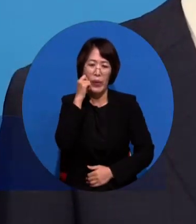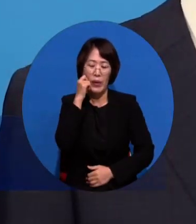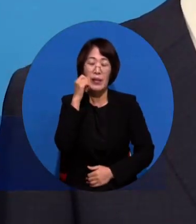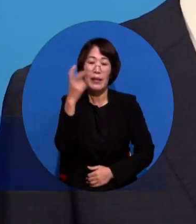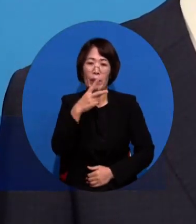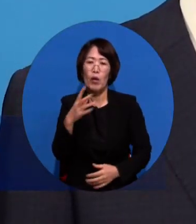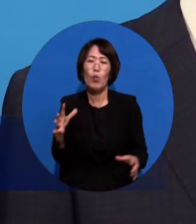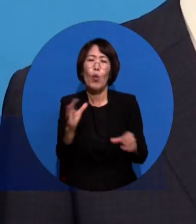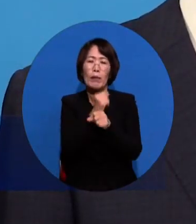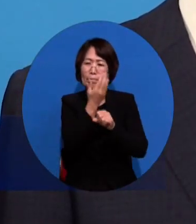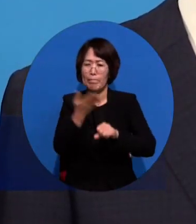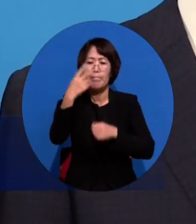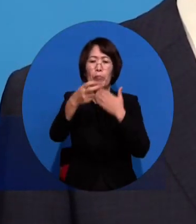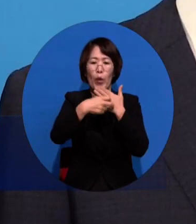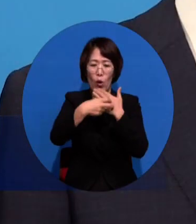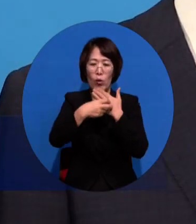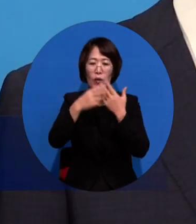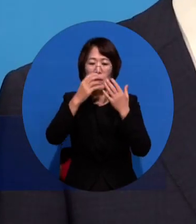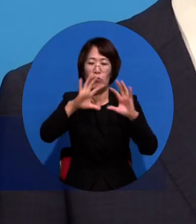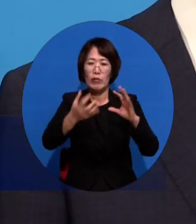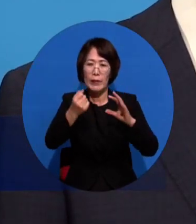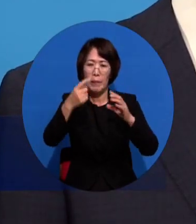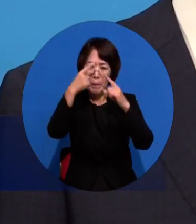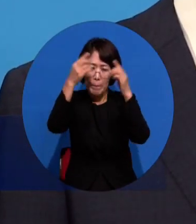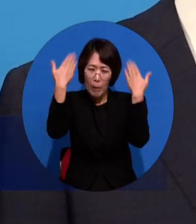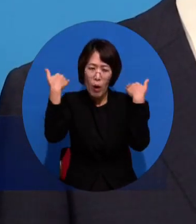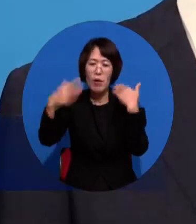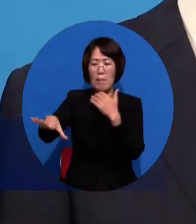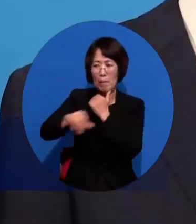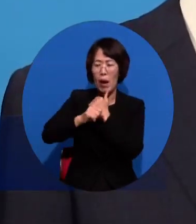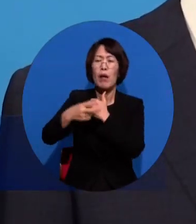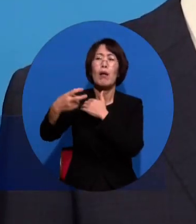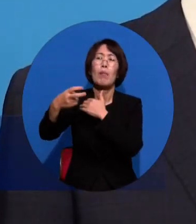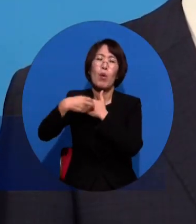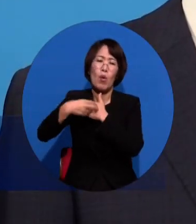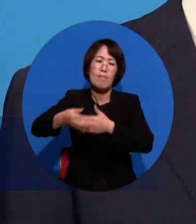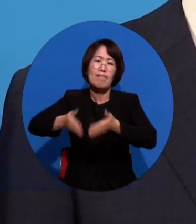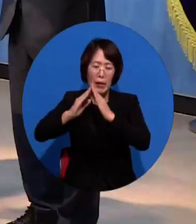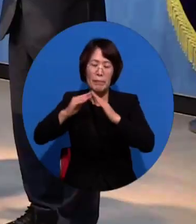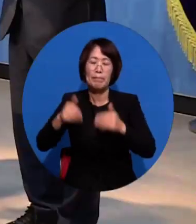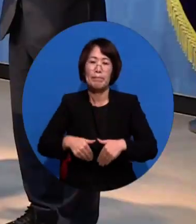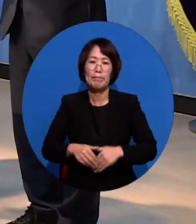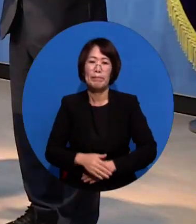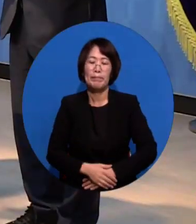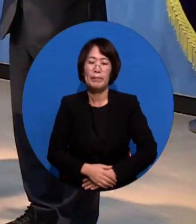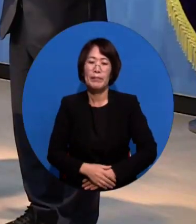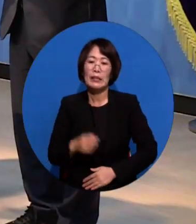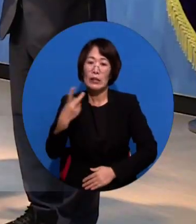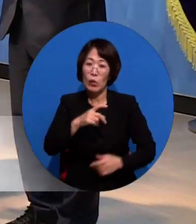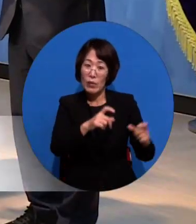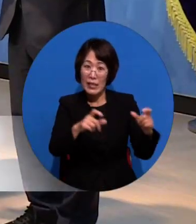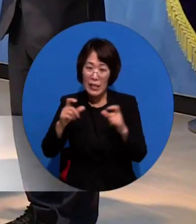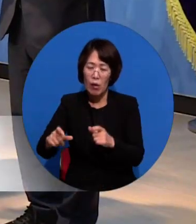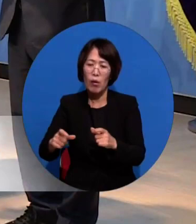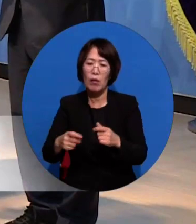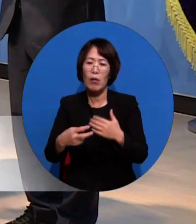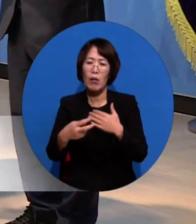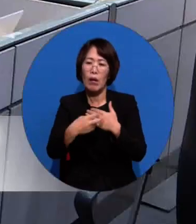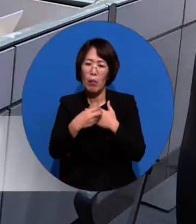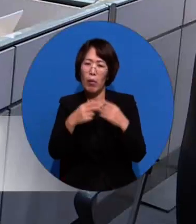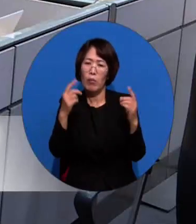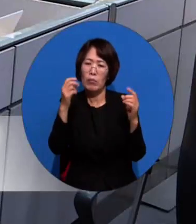반드시 상급병원, 국립의과대학과 부속병원이 반드시 필요하다고. 또 지역의 의료 환경